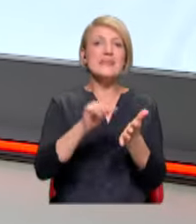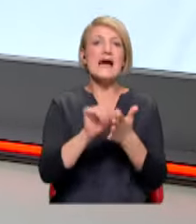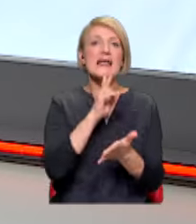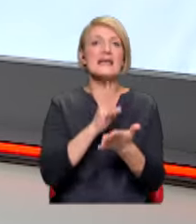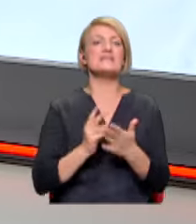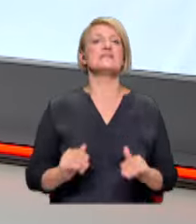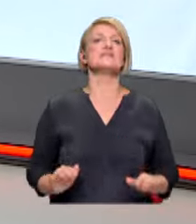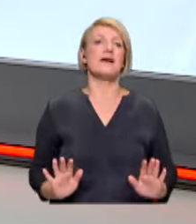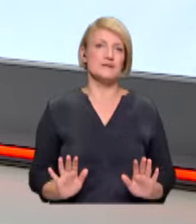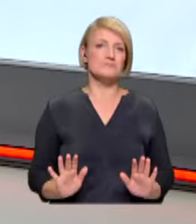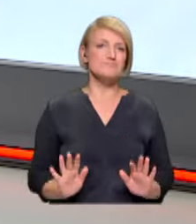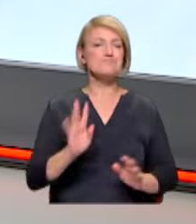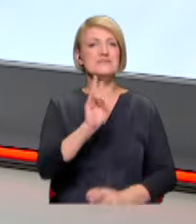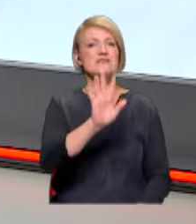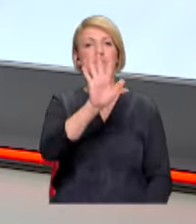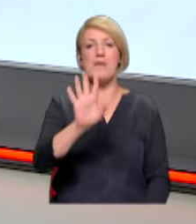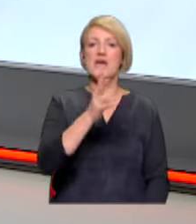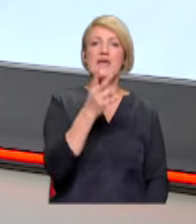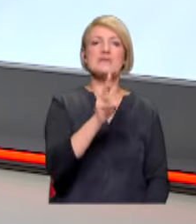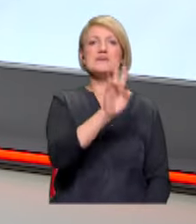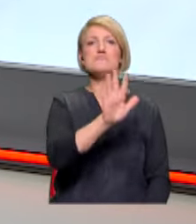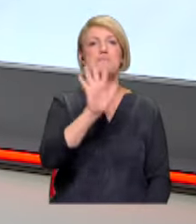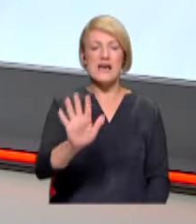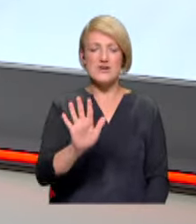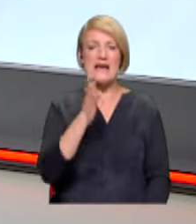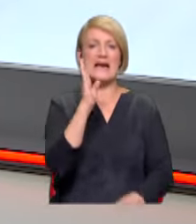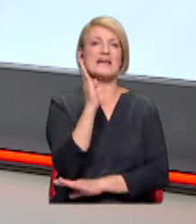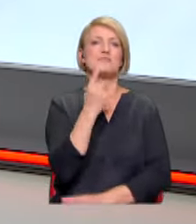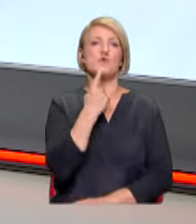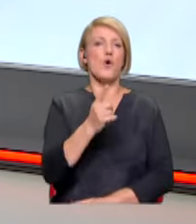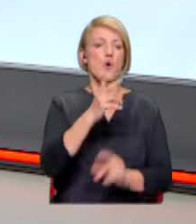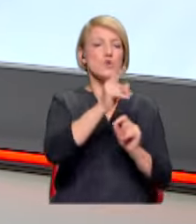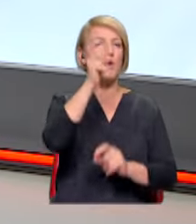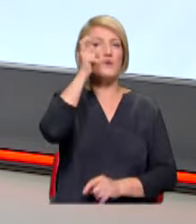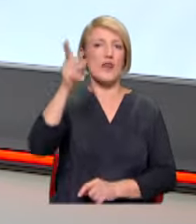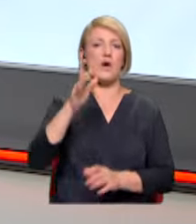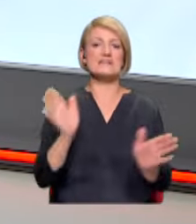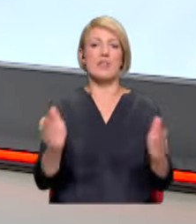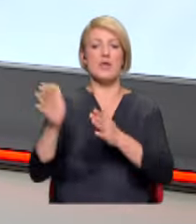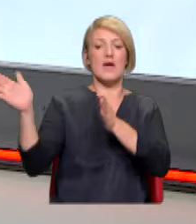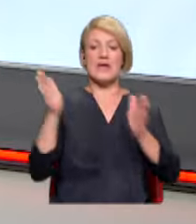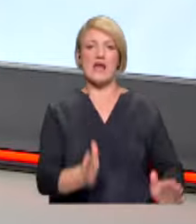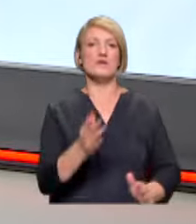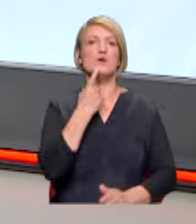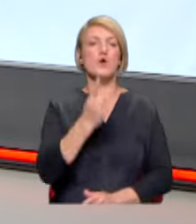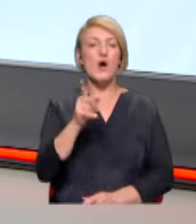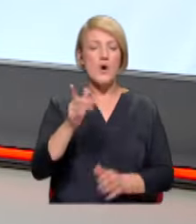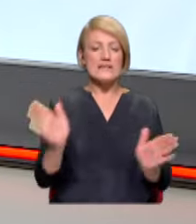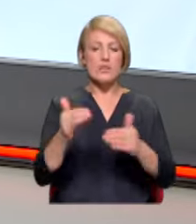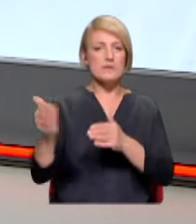netleşmiş değil işte 25 2025 kasımı diyor Özgür Özel o sandığı getirin diyor Bakalım gelecek mi O